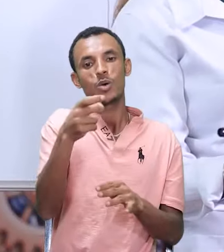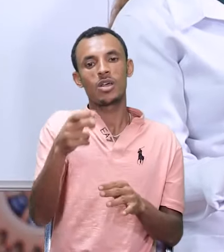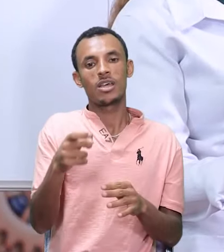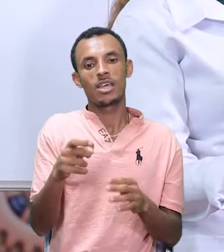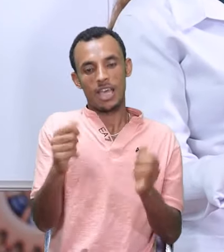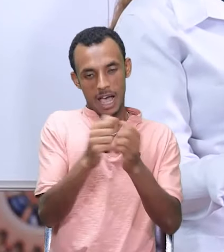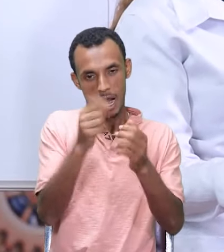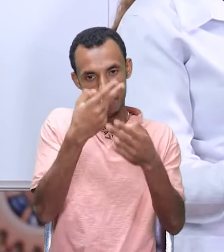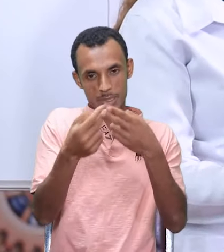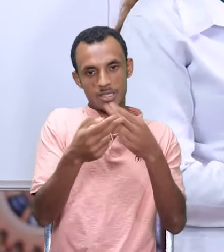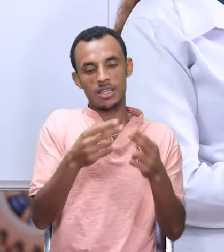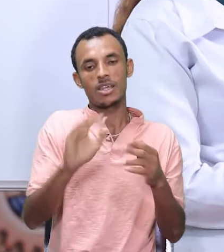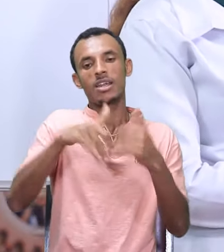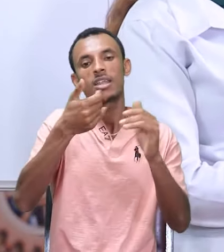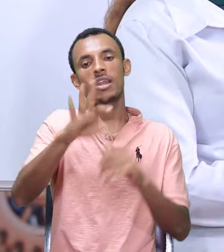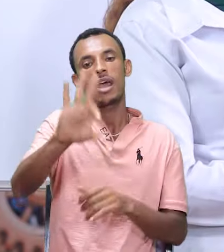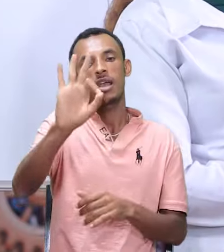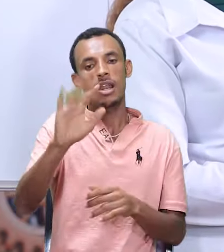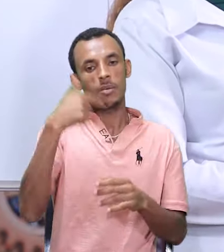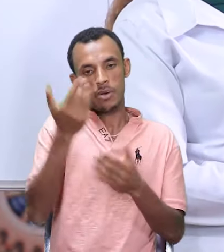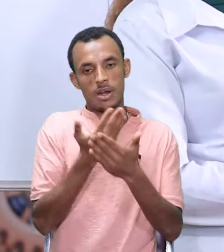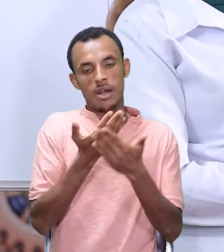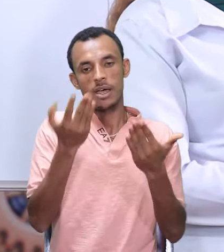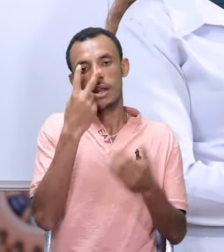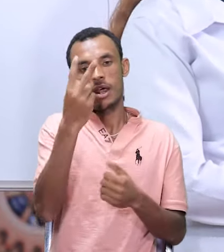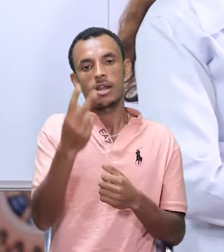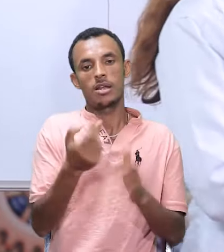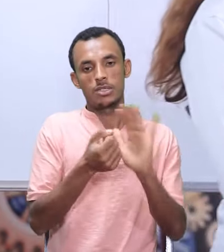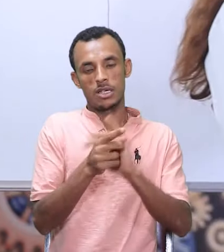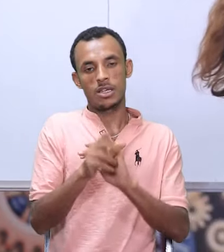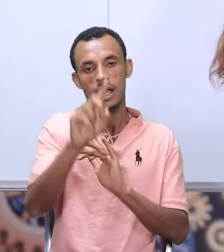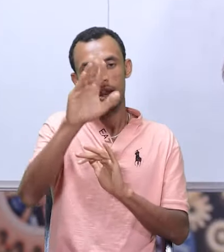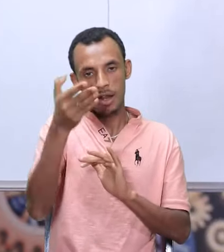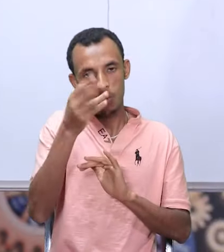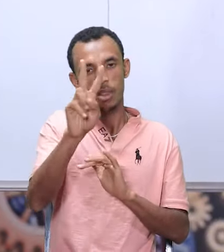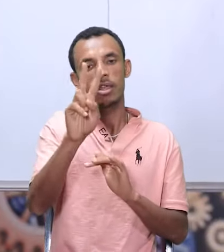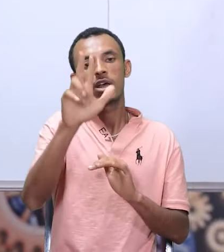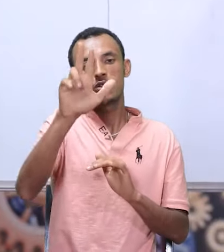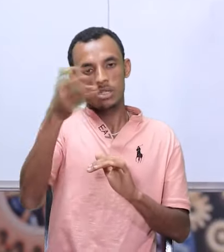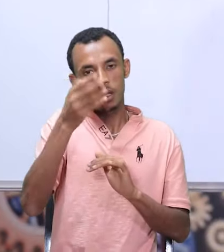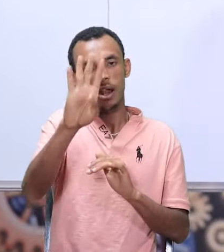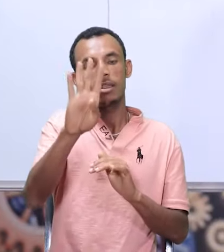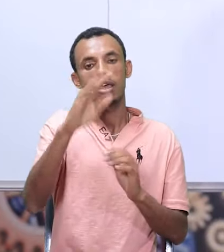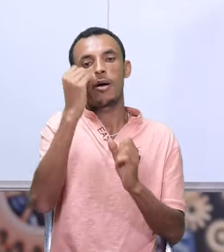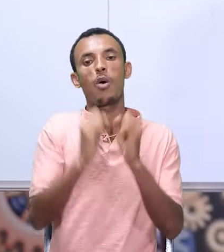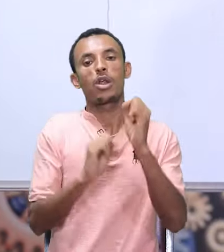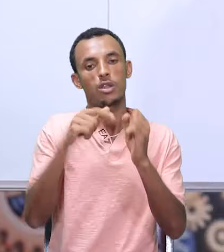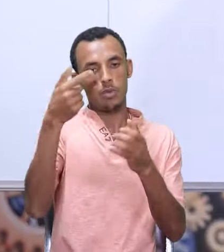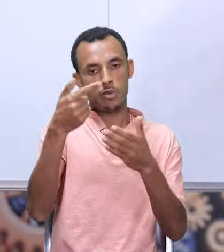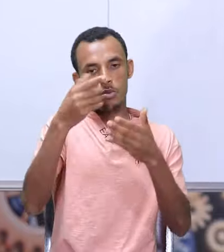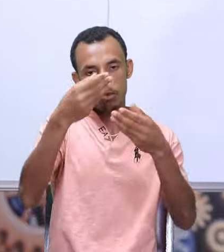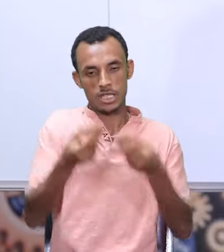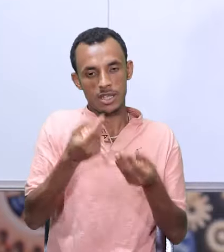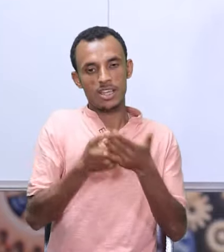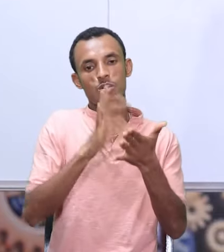ነው። የጋራ ብዜት እንዴት እናገኛለን ሚለውን እናያለን። ለምሳሌ 1/2 ከ3/4 አወዳድሩ ተብሎ ተሰጠን።